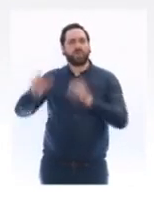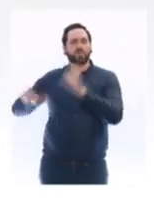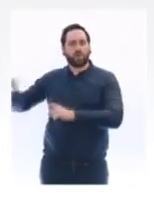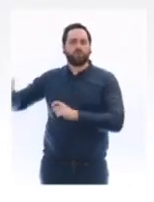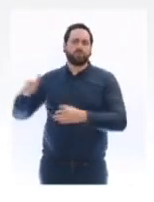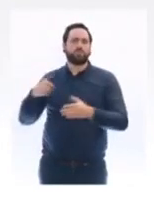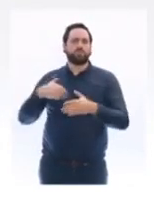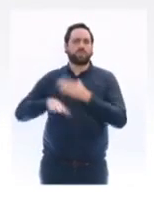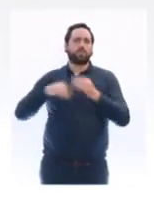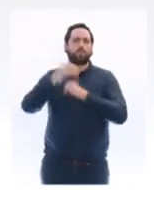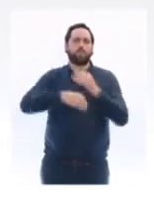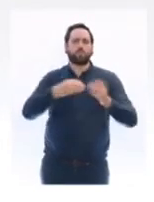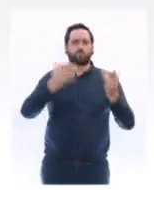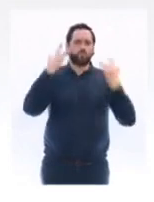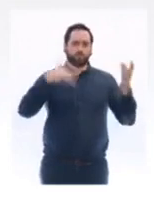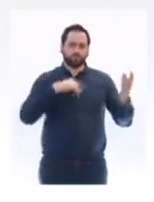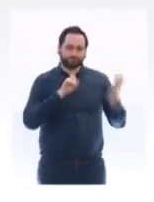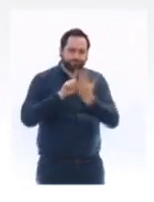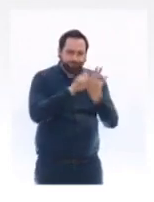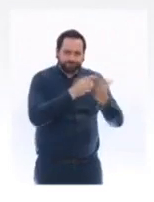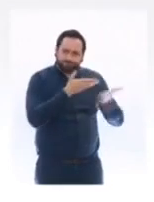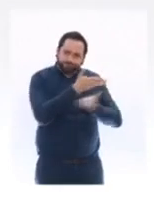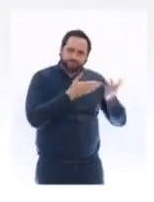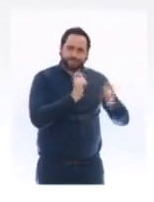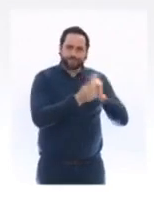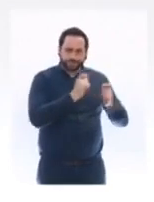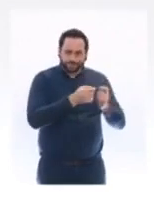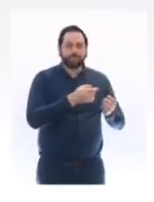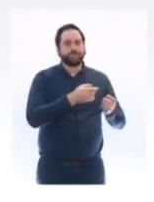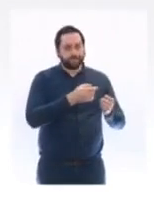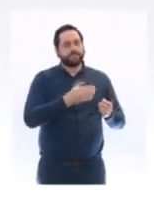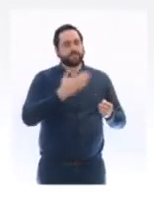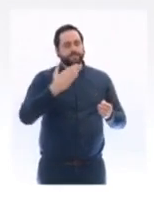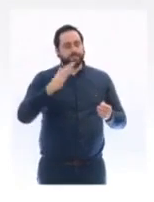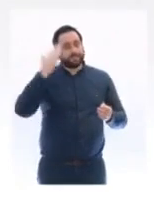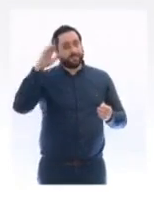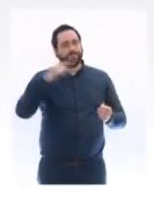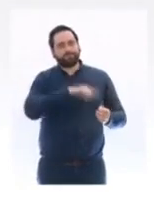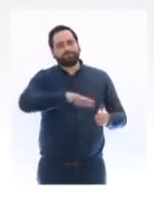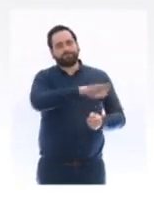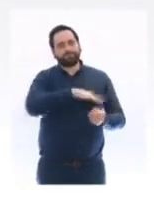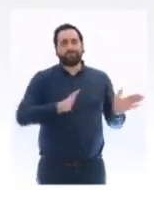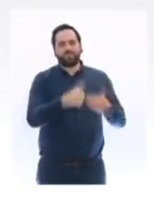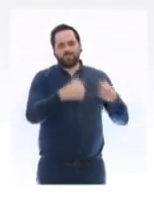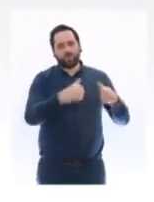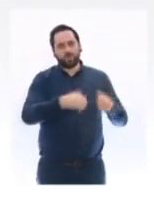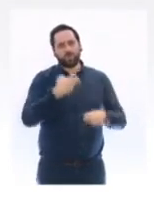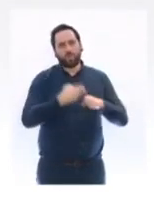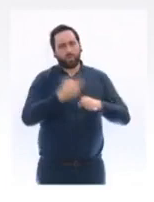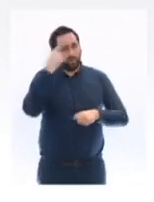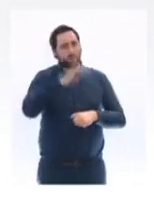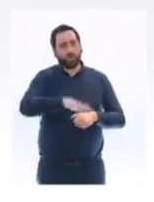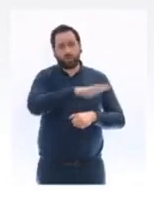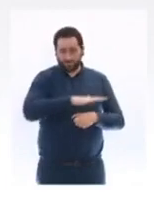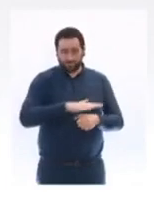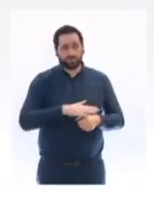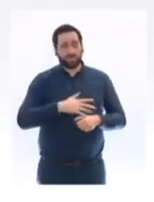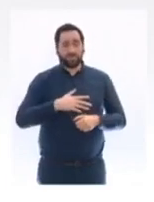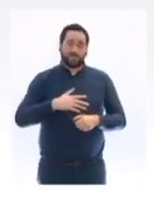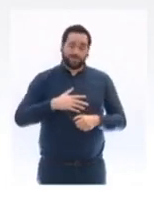Premier ministre et le gouvernement ont, depuis le début de la crise, montré qu'ils étaient mobilisés pour soutenir le monde de